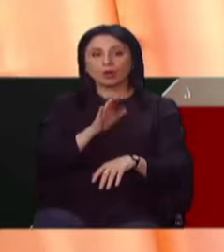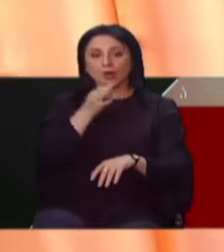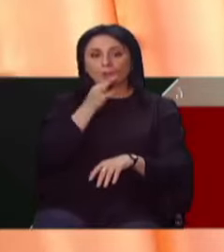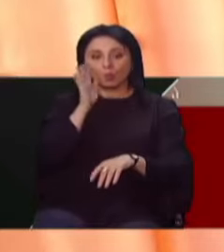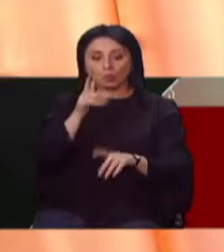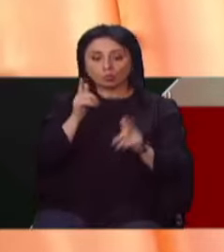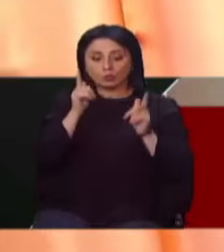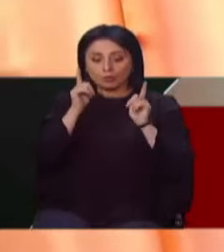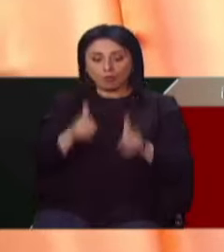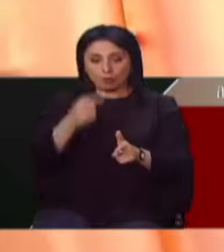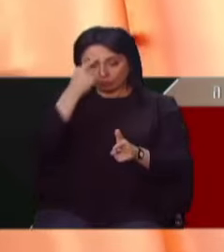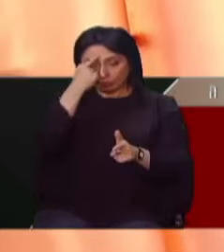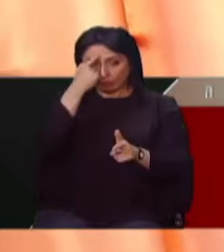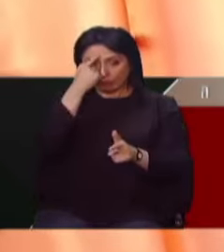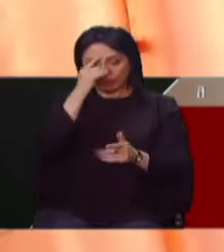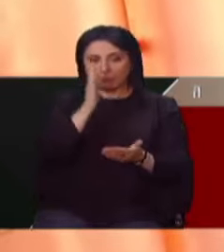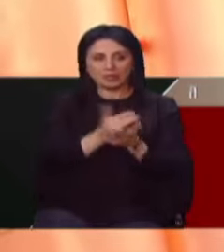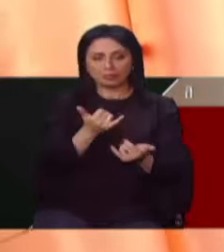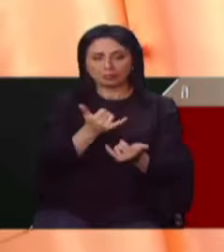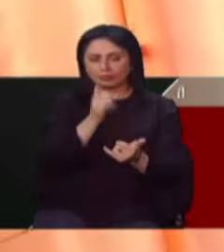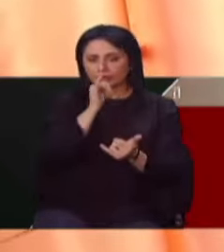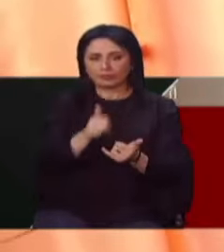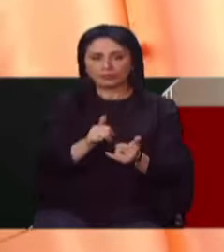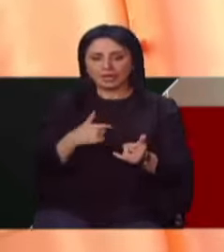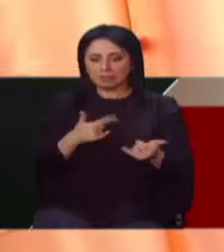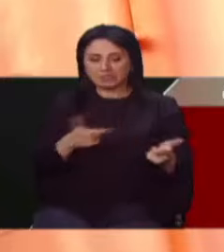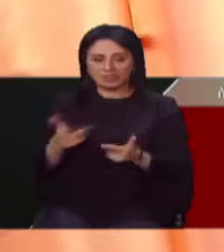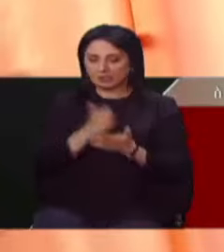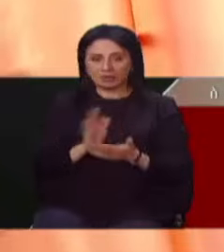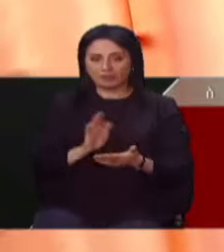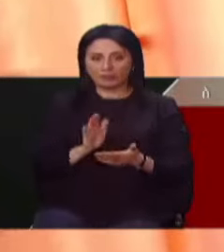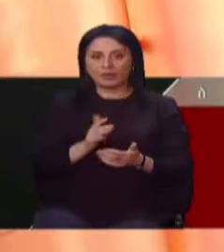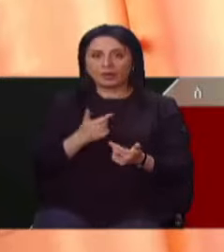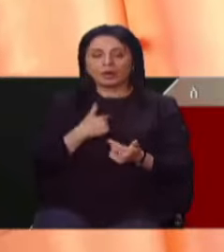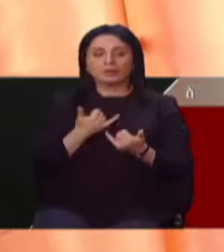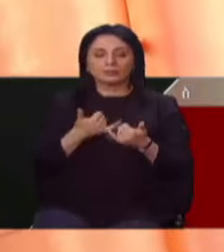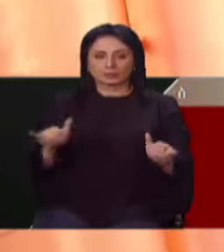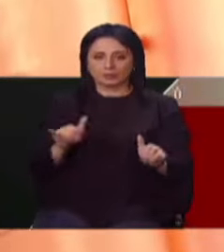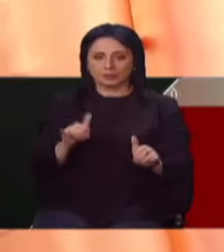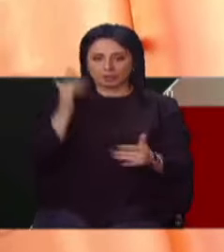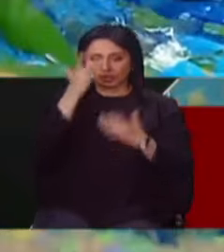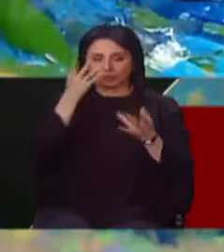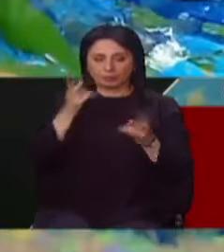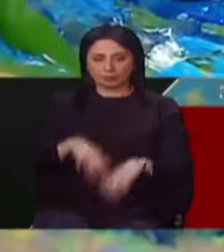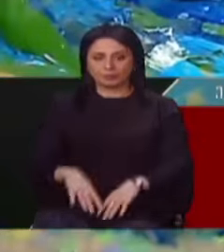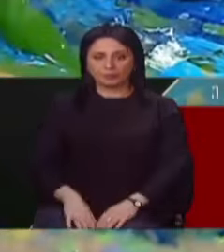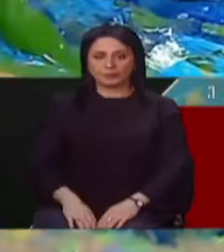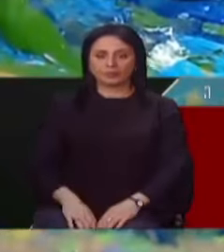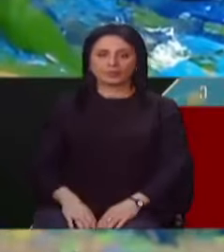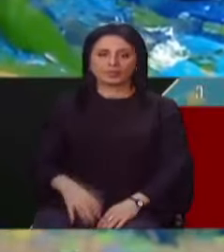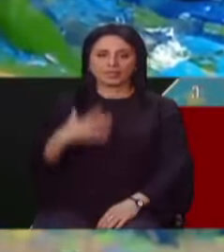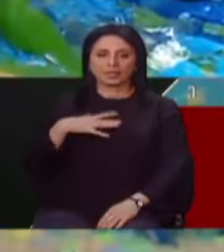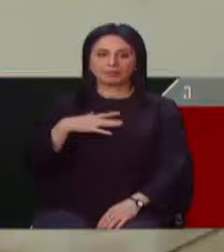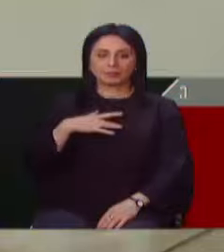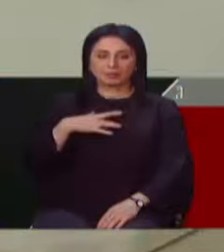ის დავხატო მე პირდაპირ ამ ეტაპზე მზად არ ვარ დავხატო, იმდენად გამაოგნებელი შთაბეჭდილება დატოვა. თბილისის